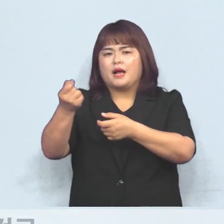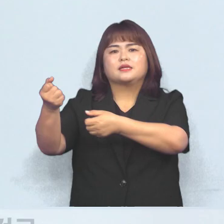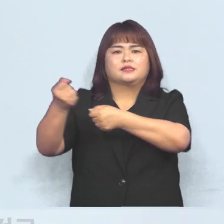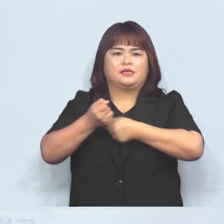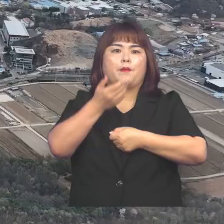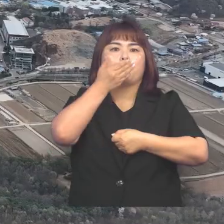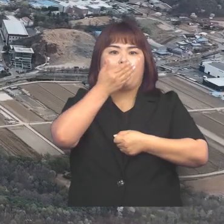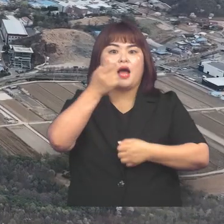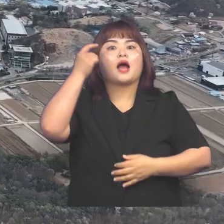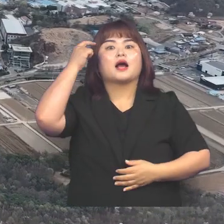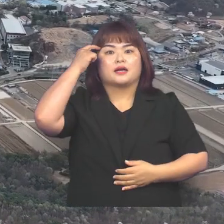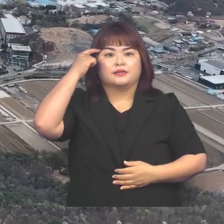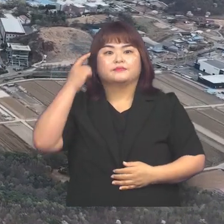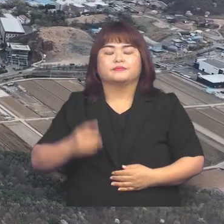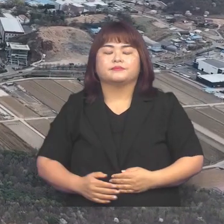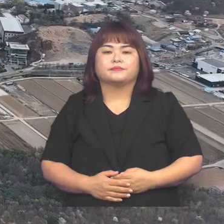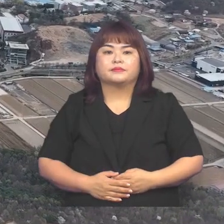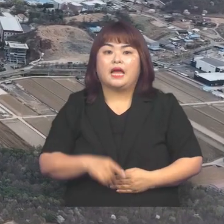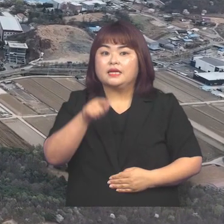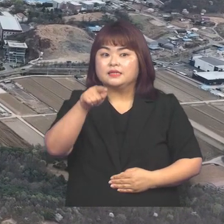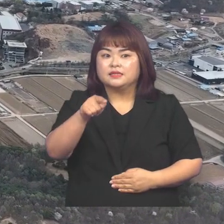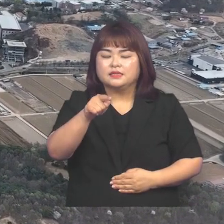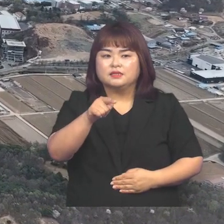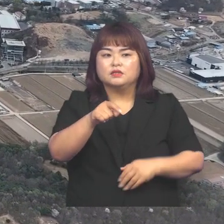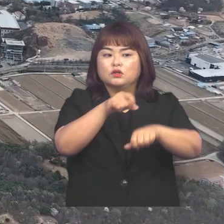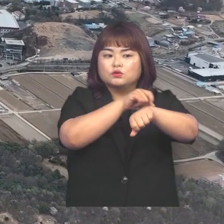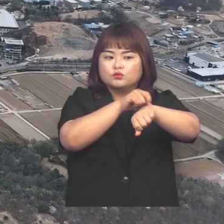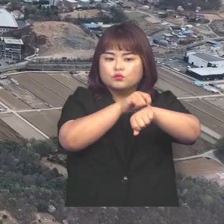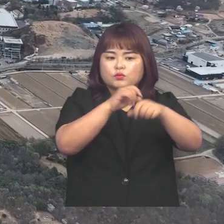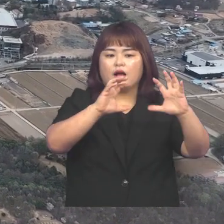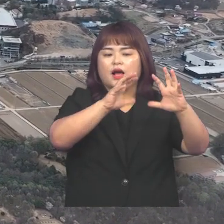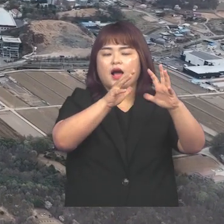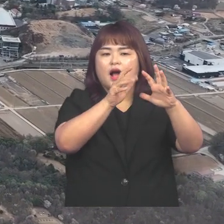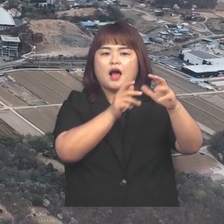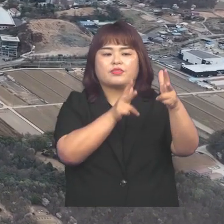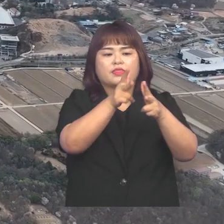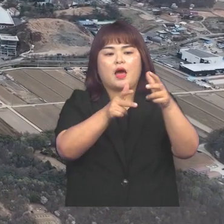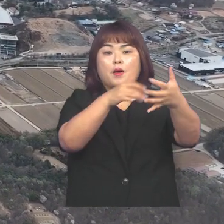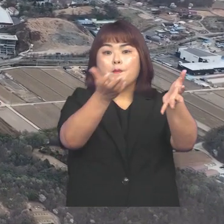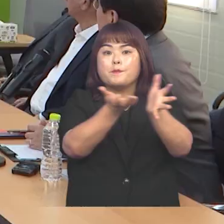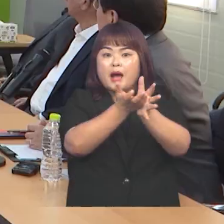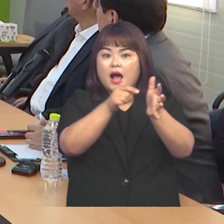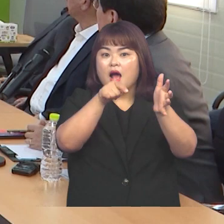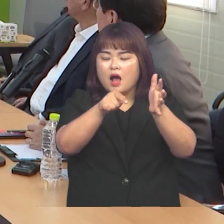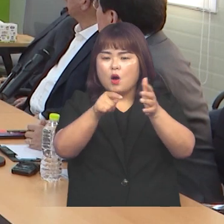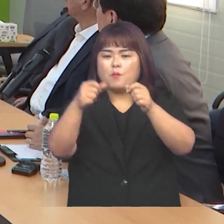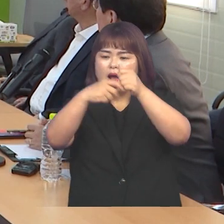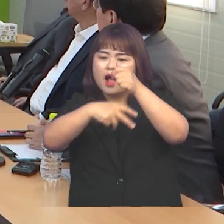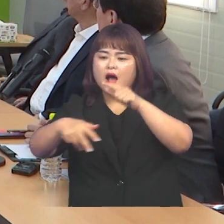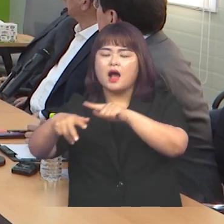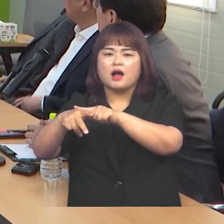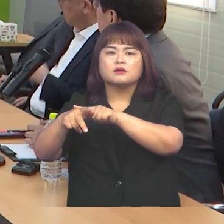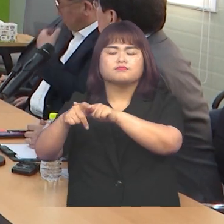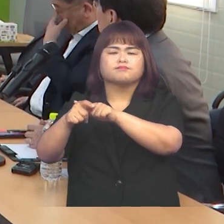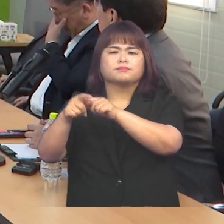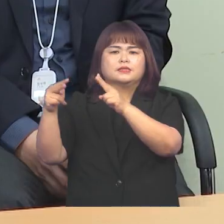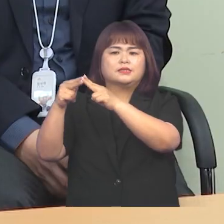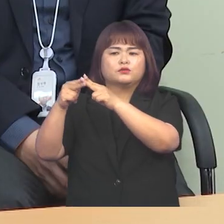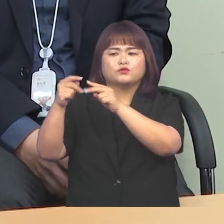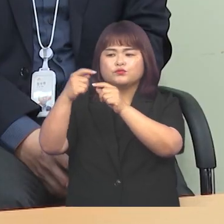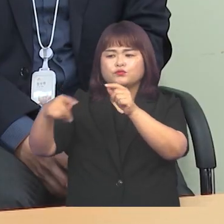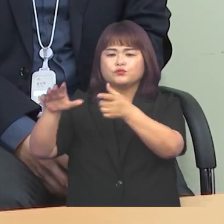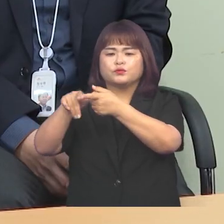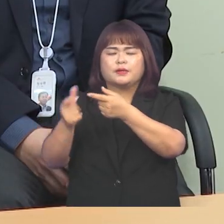앞당기게 될 걸로. 이에 따라 반도체 국가산단 조성과 반도체 클러스터 조성 등 반도체 관련 각종